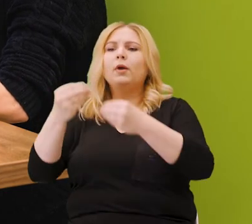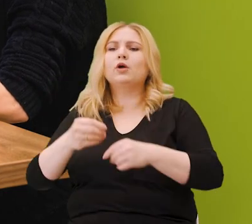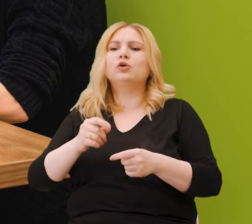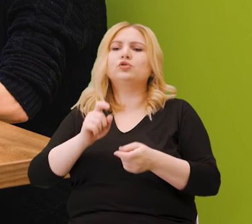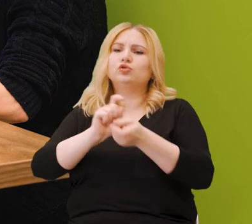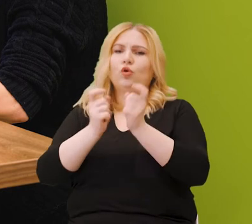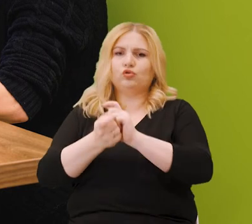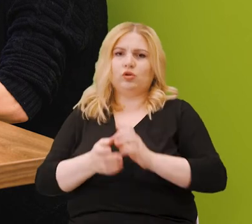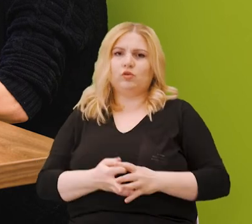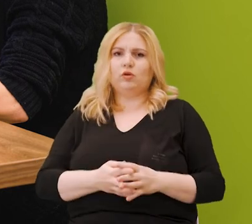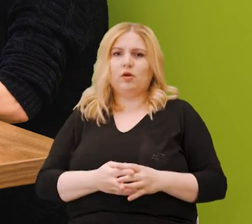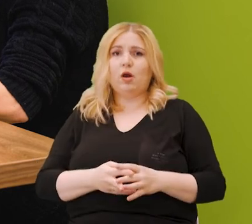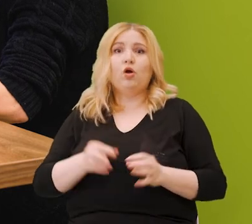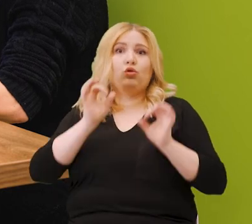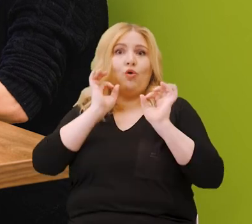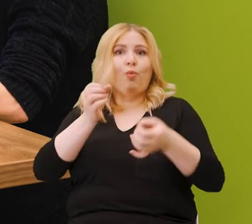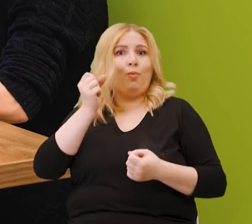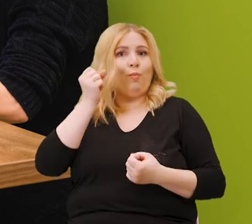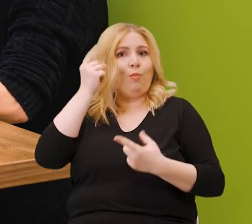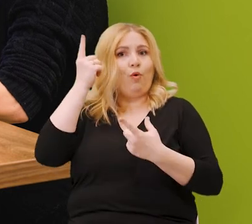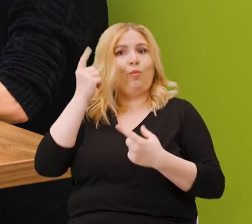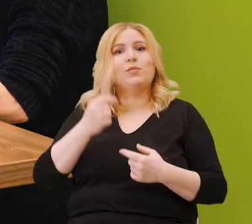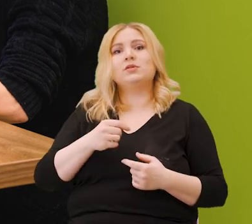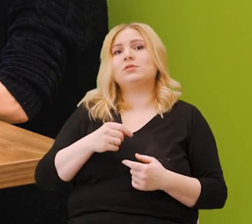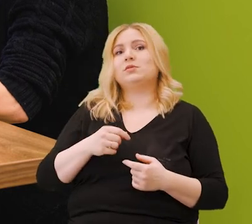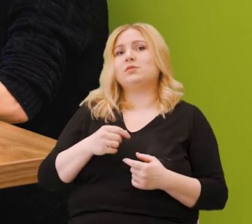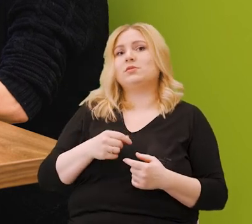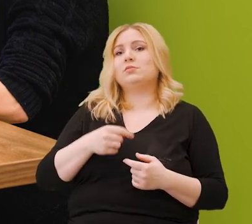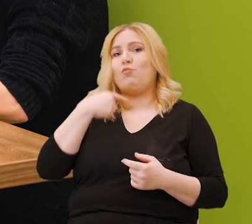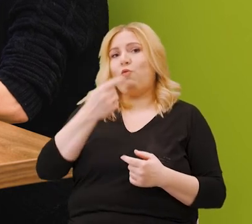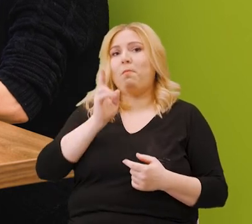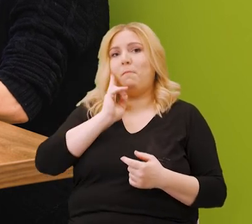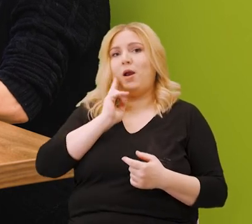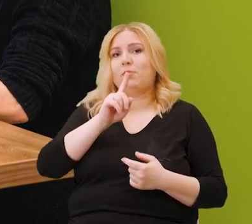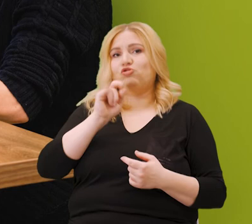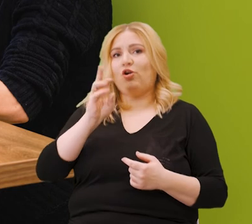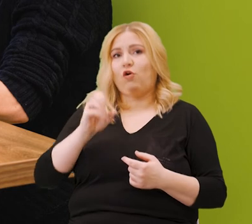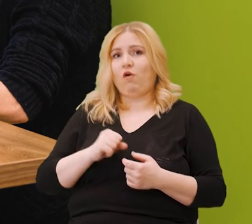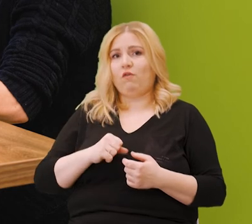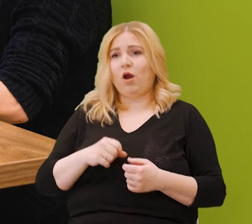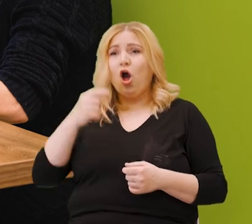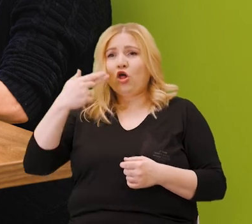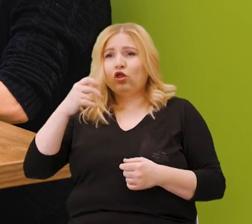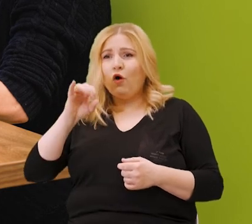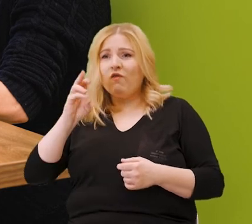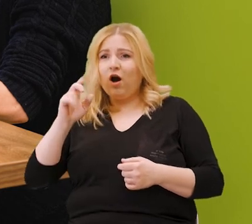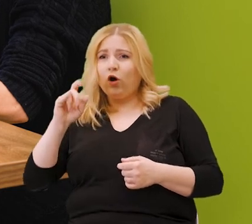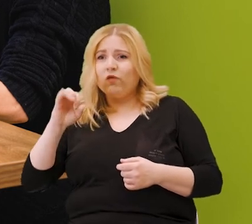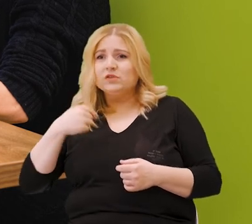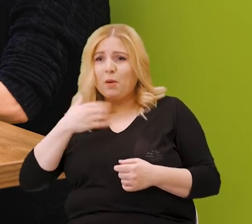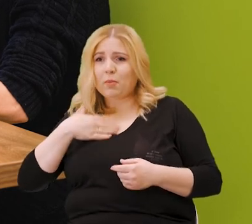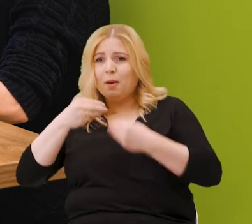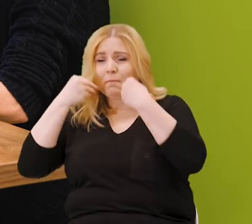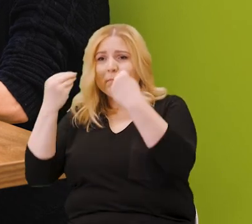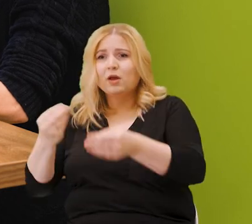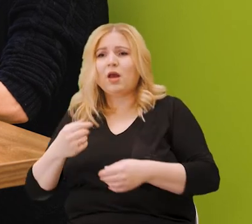pisanki Nowakowskiemu. Świetny pomysł, ucieszyła się mama Żakowa. Nowakowskiemu? Obraził się Bobcio.